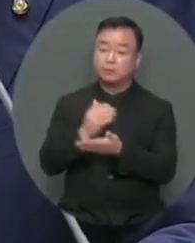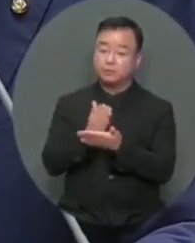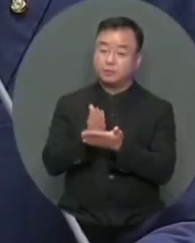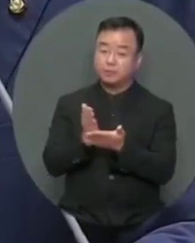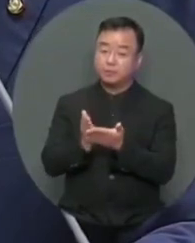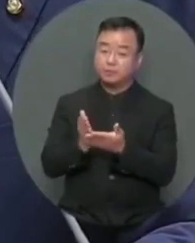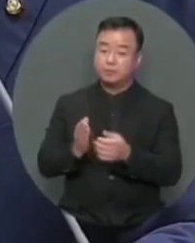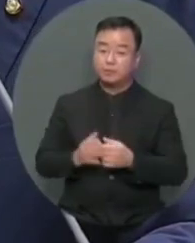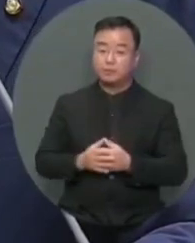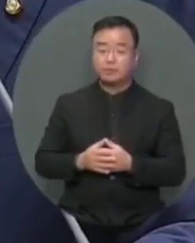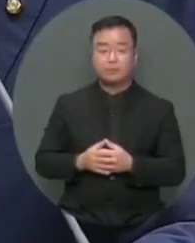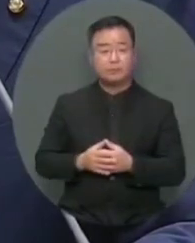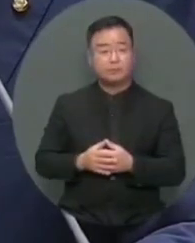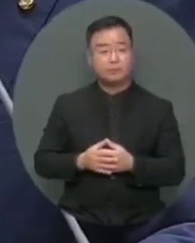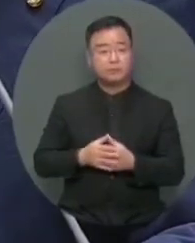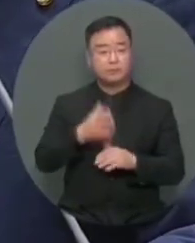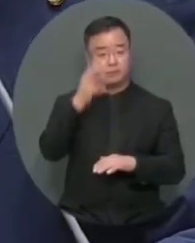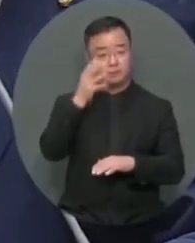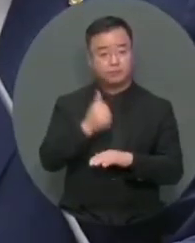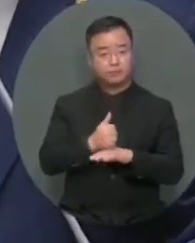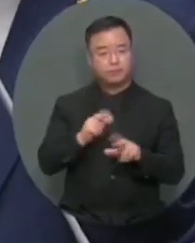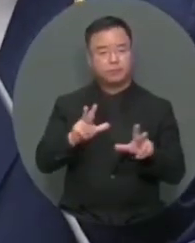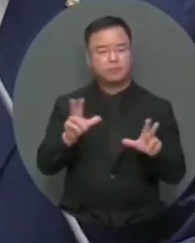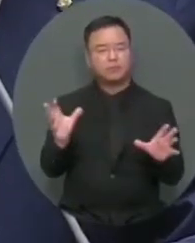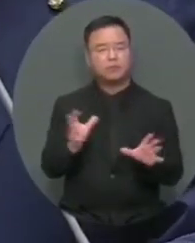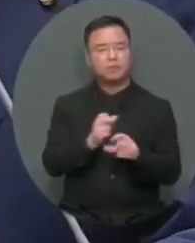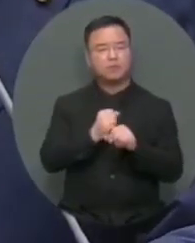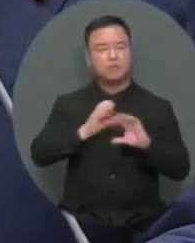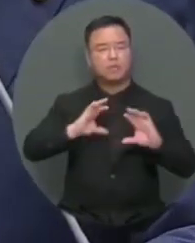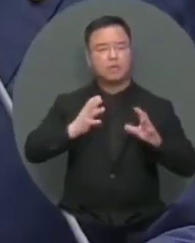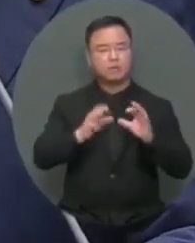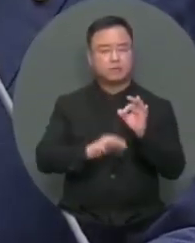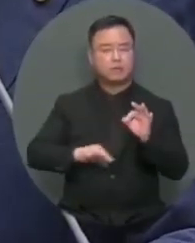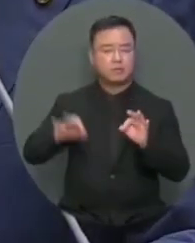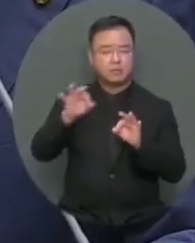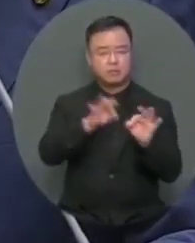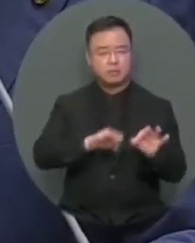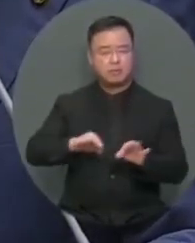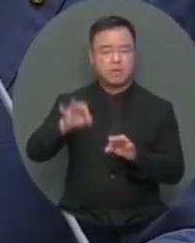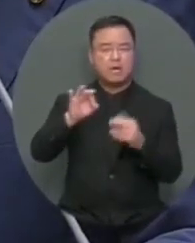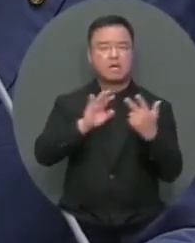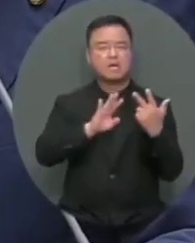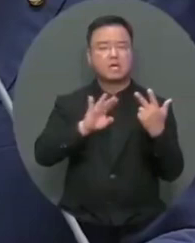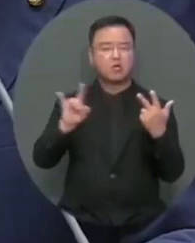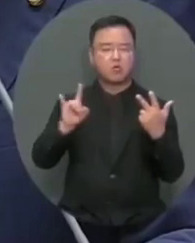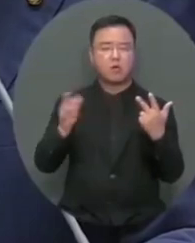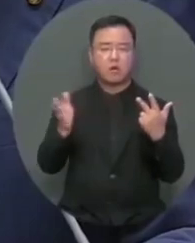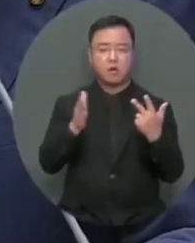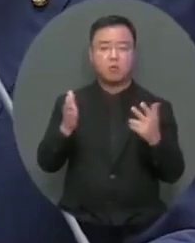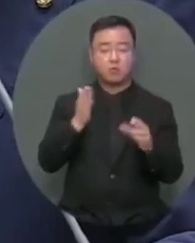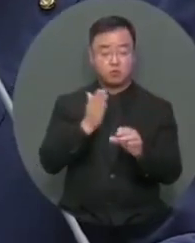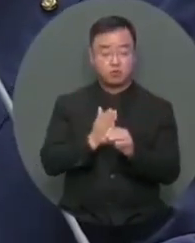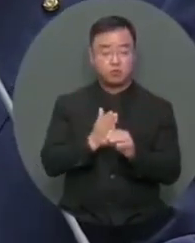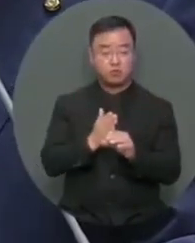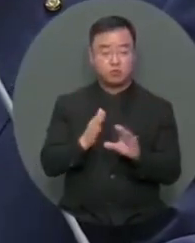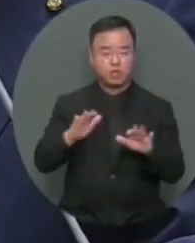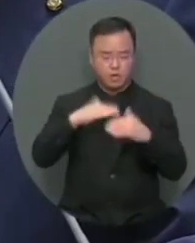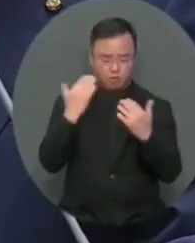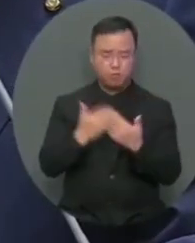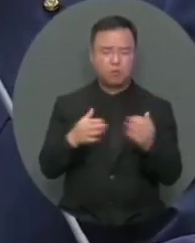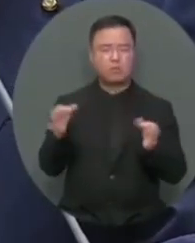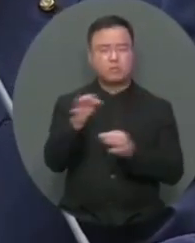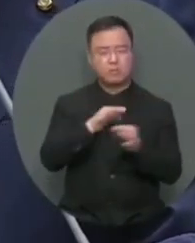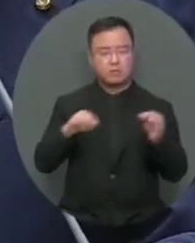계십니까? 결국 지금 전 세계가 금리가 7배 이상 올랐고 이에 따라서 전체 경기가 다